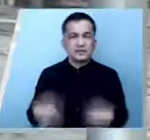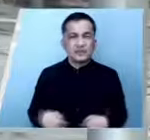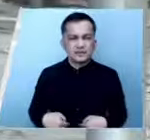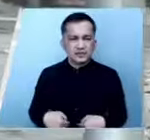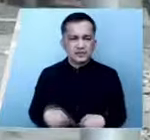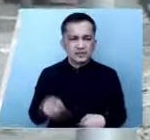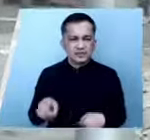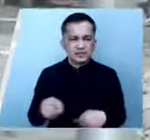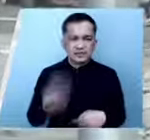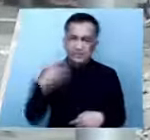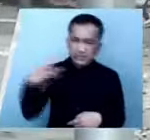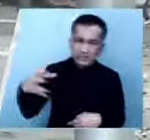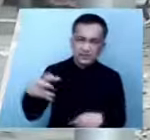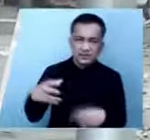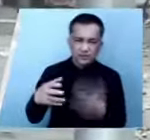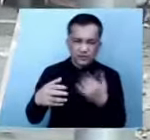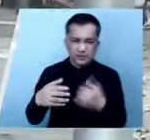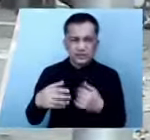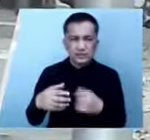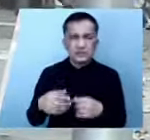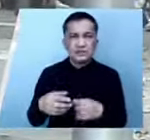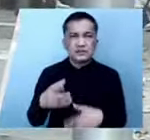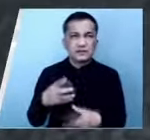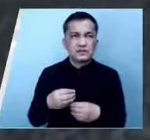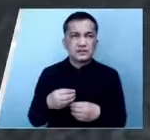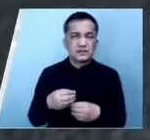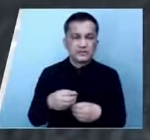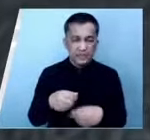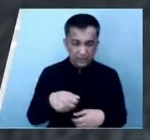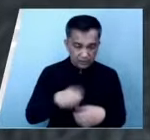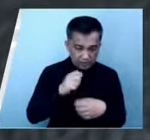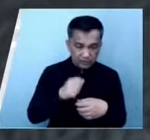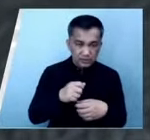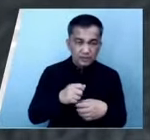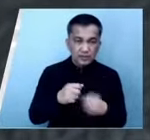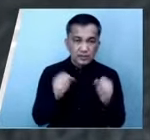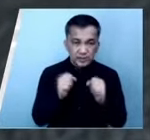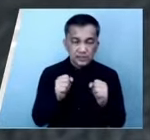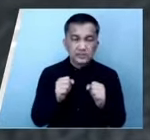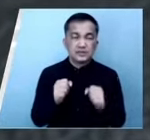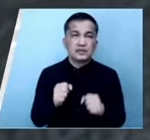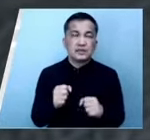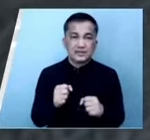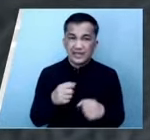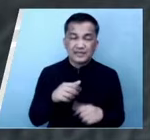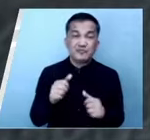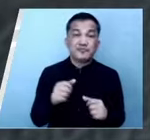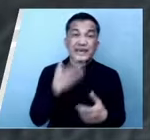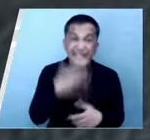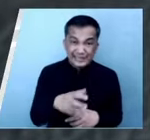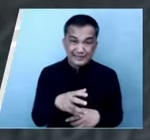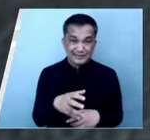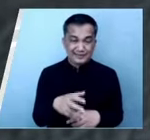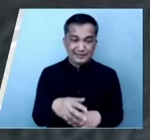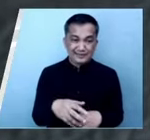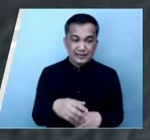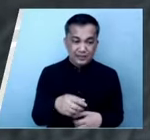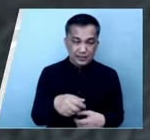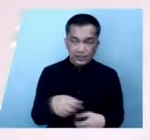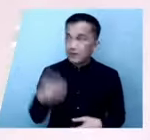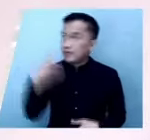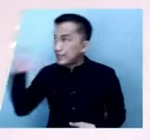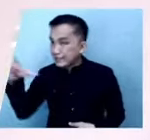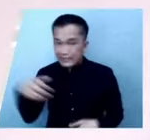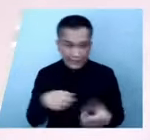init kasi yung paligid natin ay mainit rin. So pag tayo ay iinom ng mainit na likido,